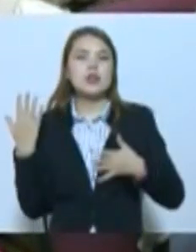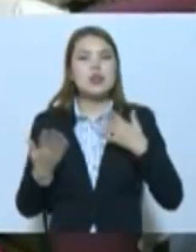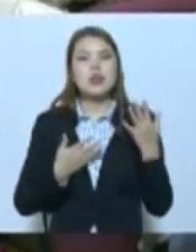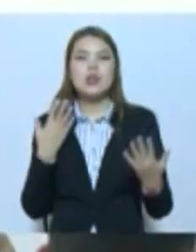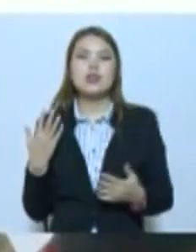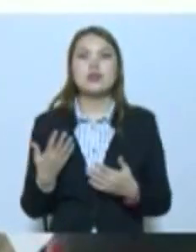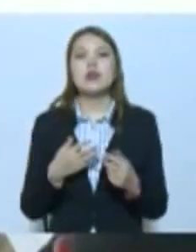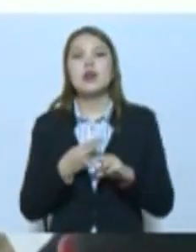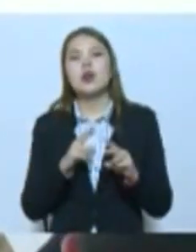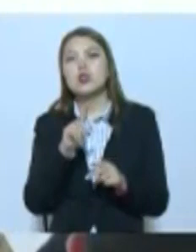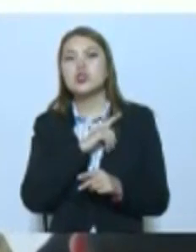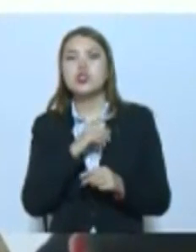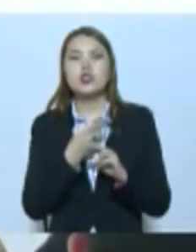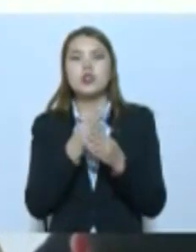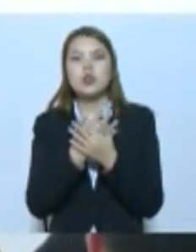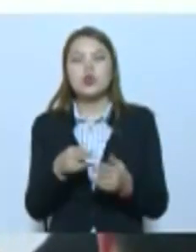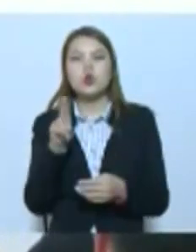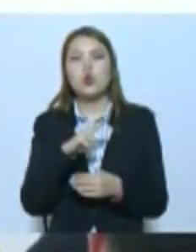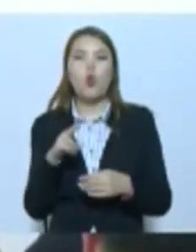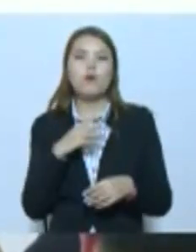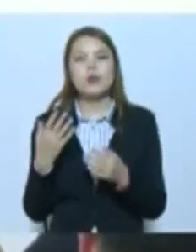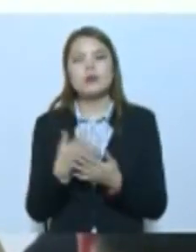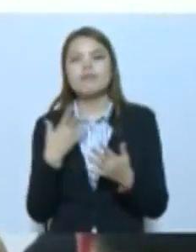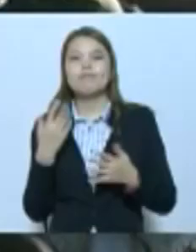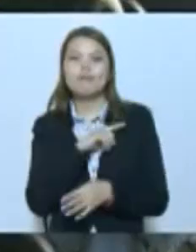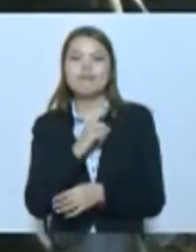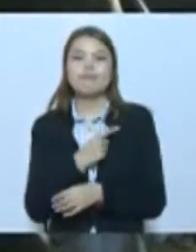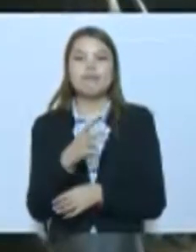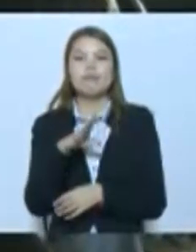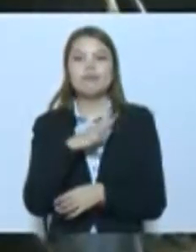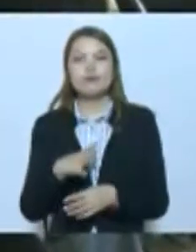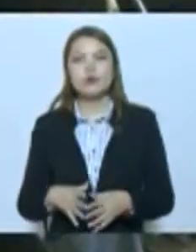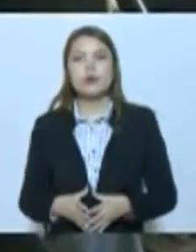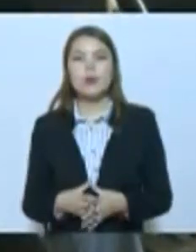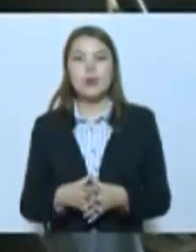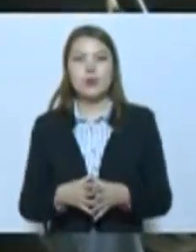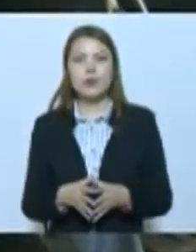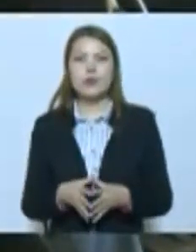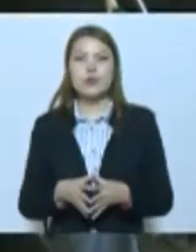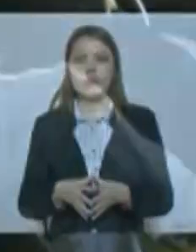прекрасное впечатление и наполнились духовной энергией. Айжан Сабитхазна, Айжан Спандиар Дидар.